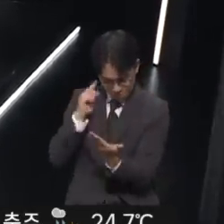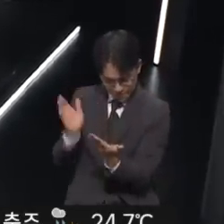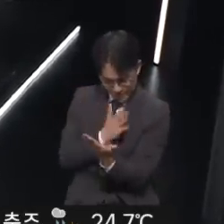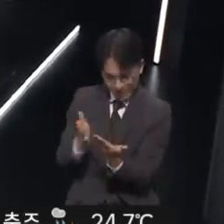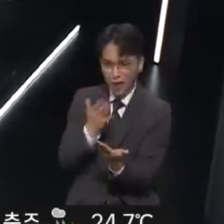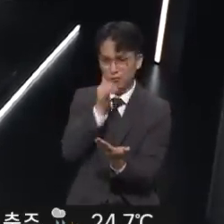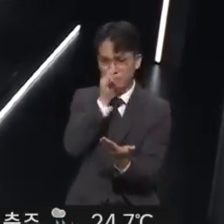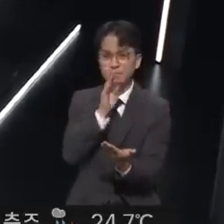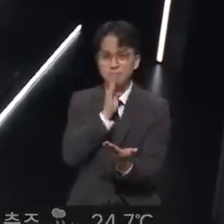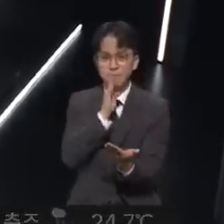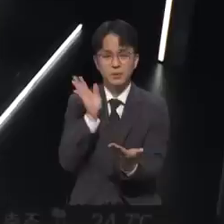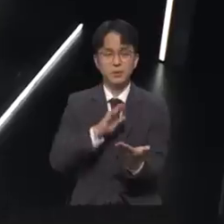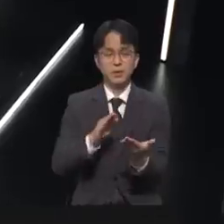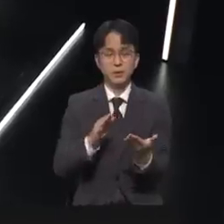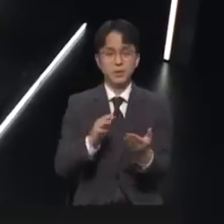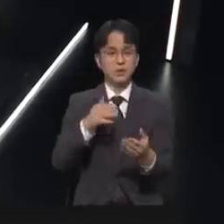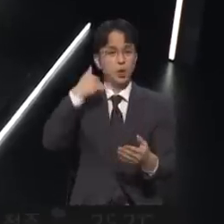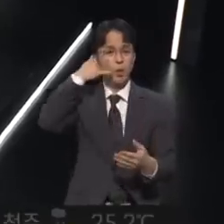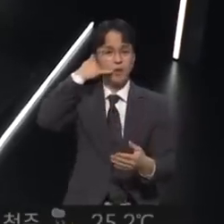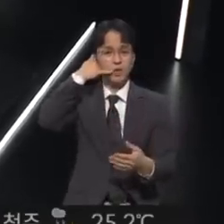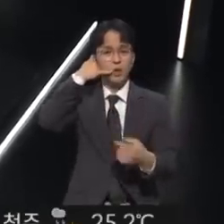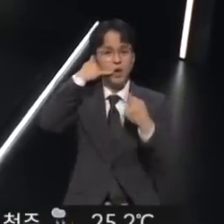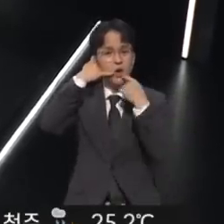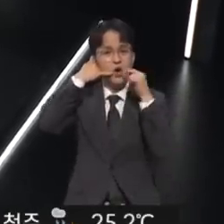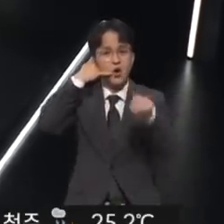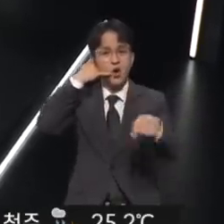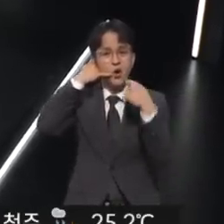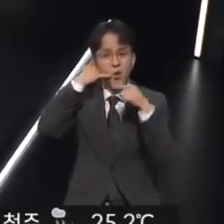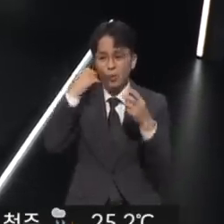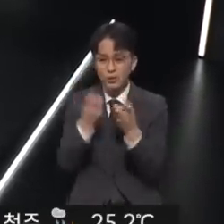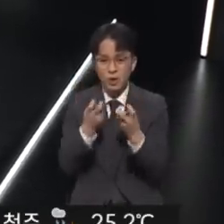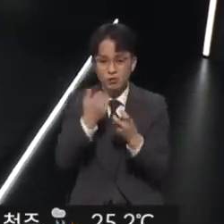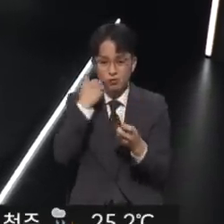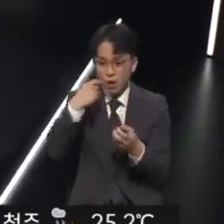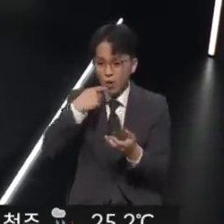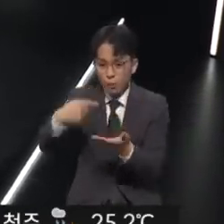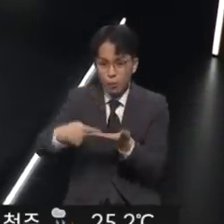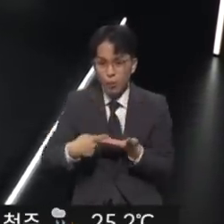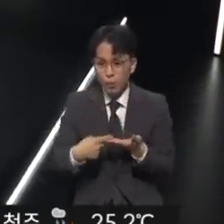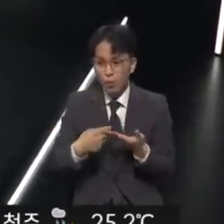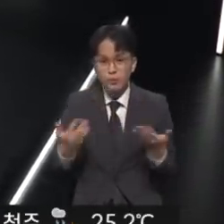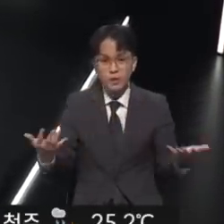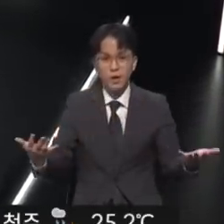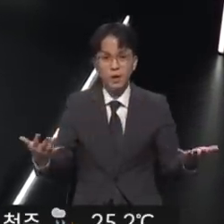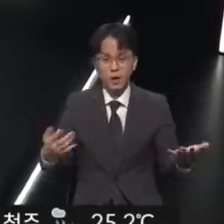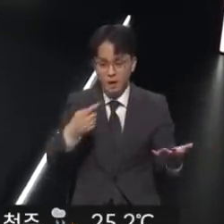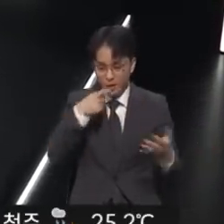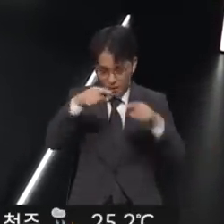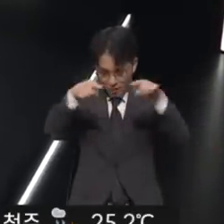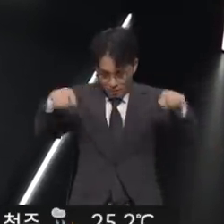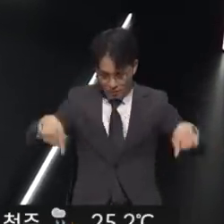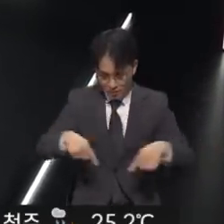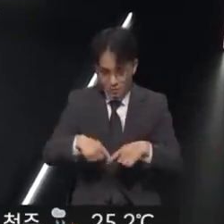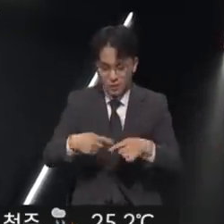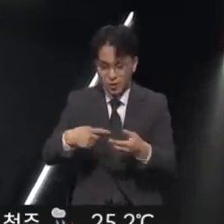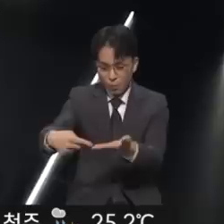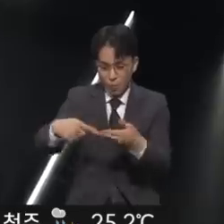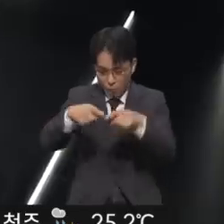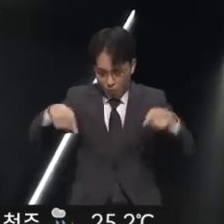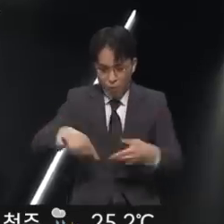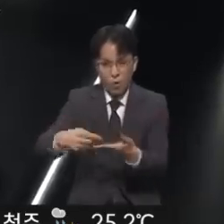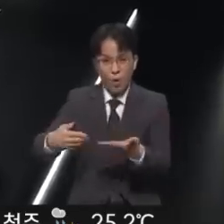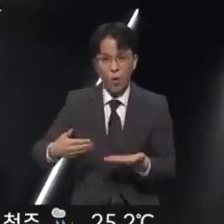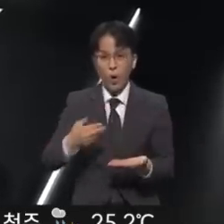3대대 있지 않을까요 채널 선 에게 보고할 것 같은데 고 실질적으로 상황 실이 아니지 않습니까 관절은 그렇죠 그래요 예 그